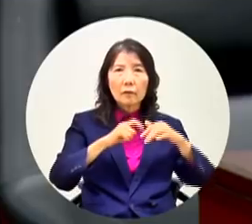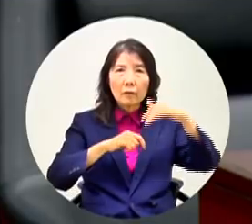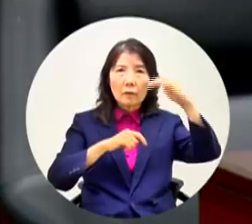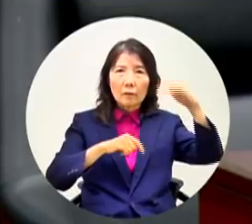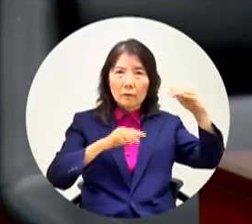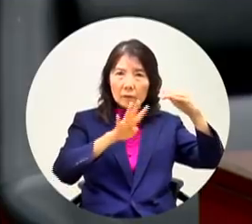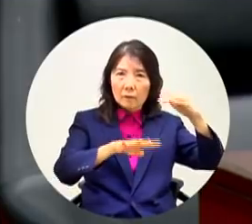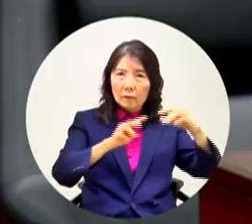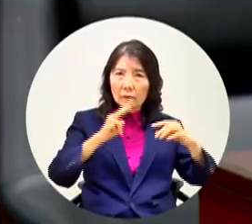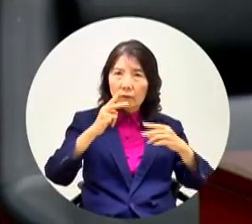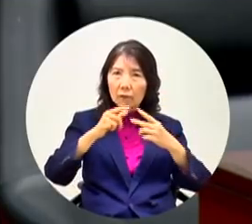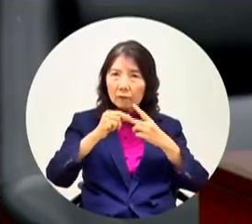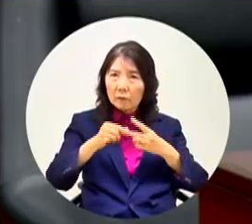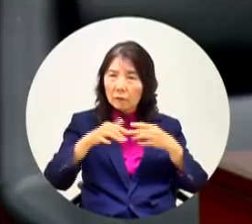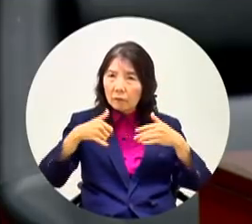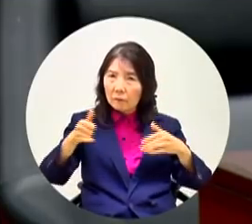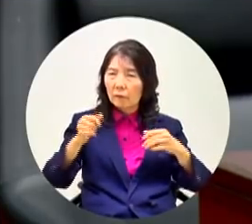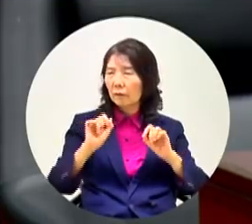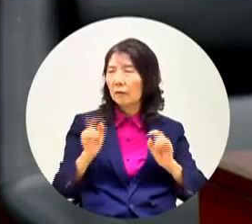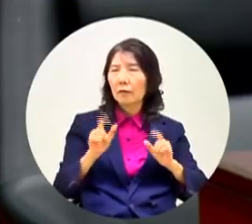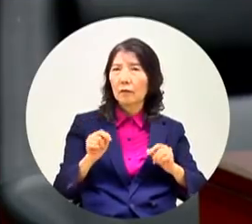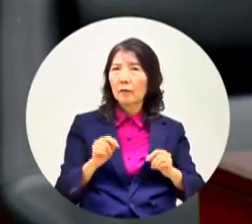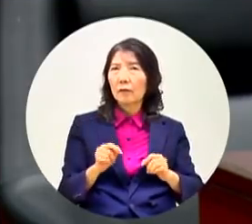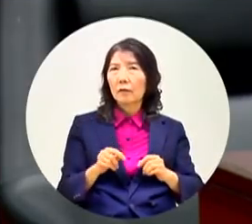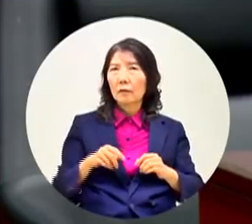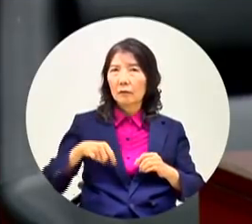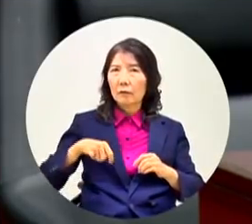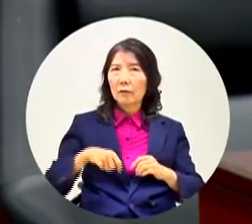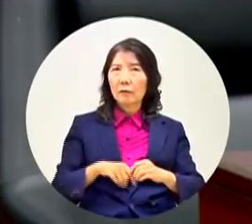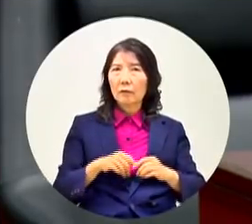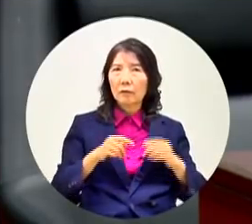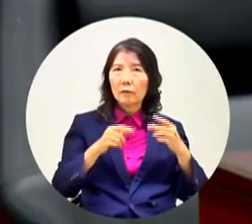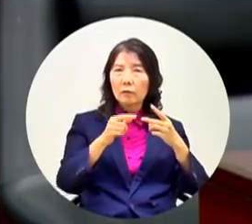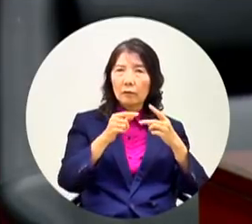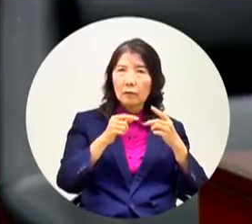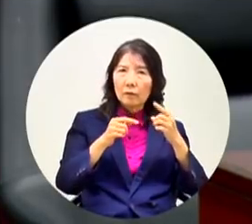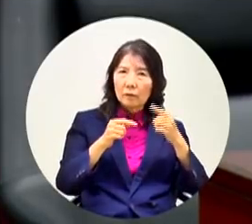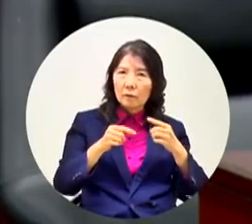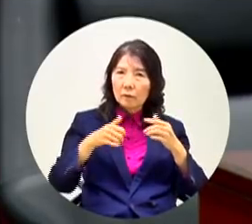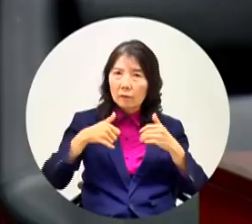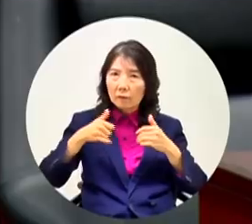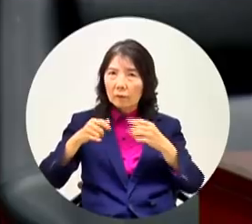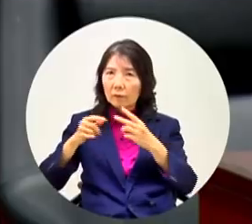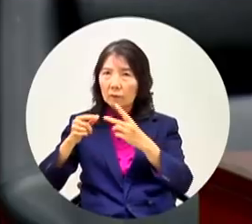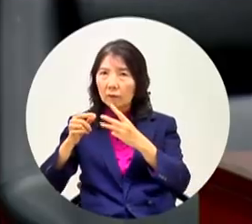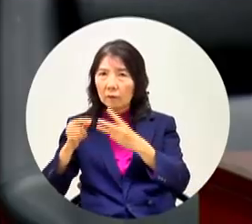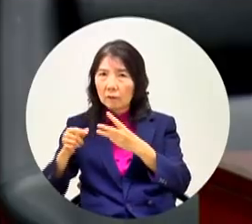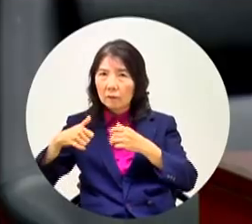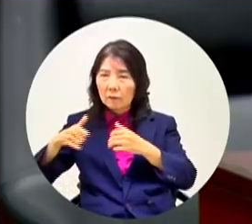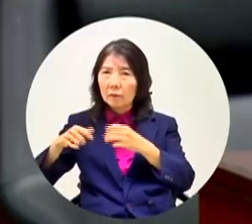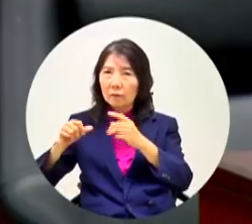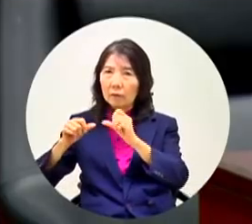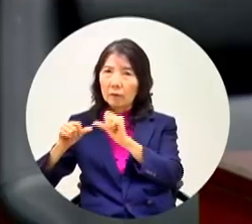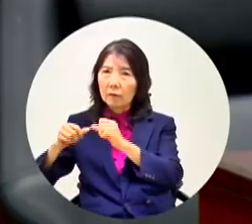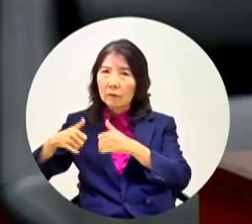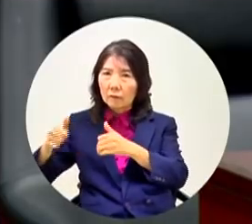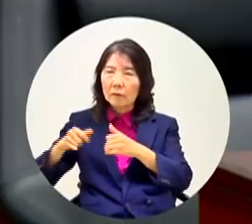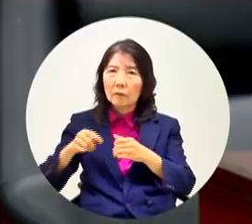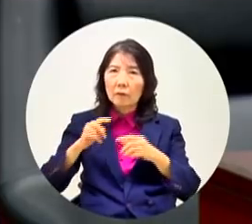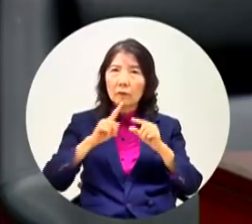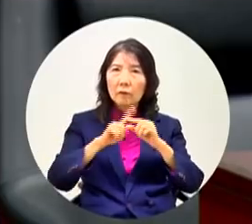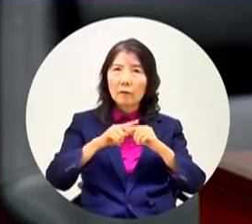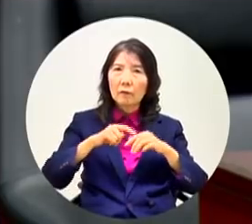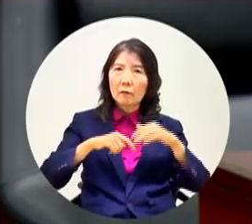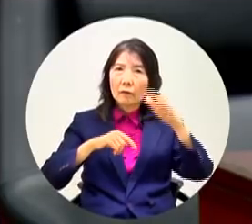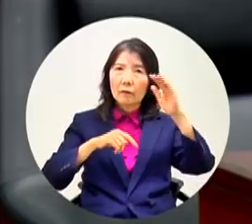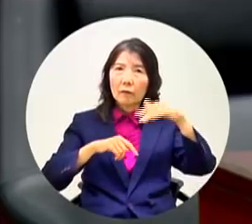以你行的使用不是中仑二路，所以你叫一路、三路、五路。但是咱把中仑二路给铺好，都